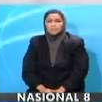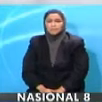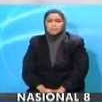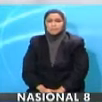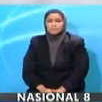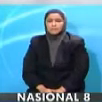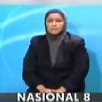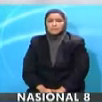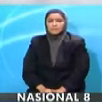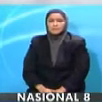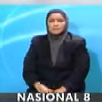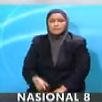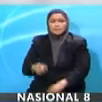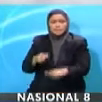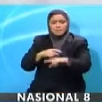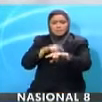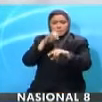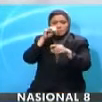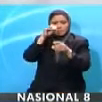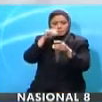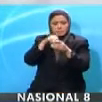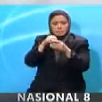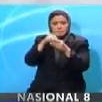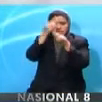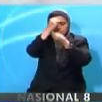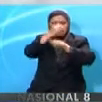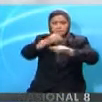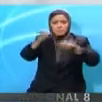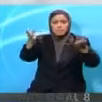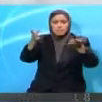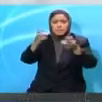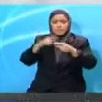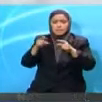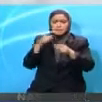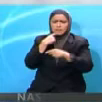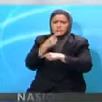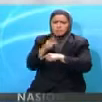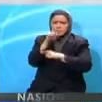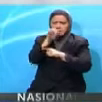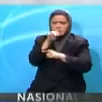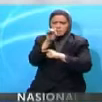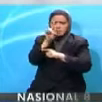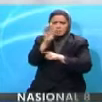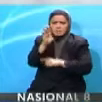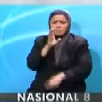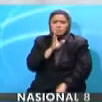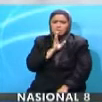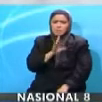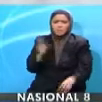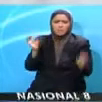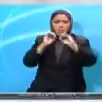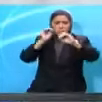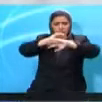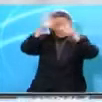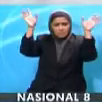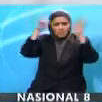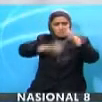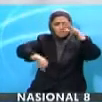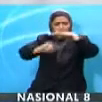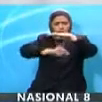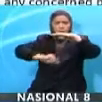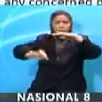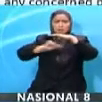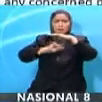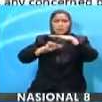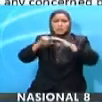bank dalam satu kenyataan 1mdb menegaskan adalah tidak jelas Apakah asas untuk Tony Pua sebagai